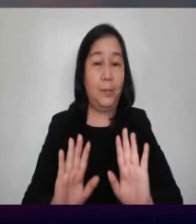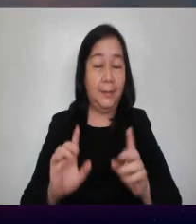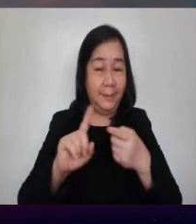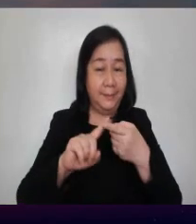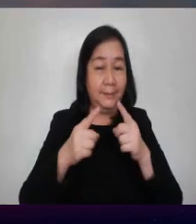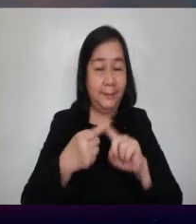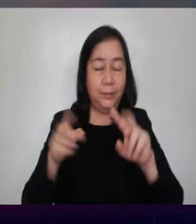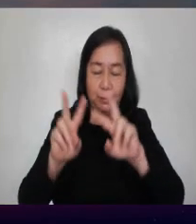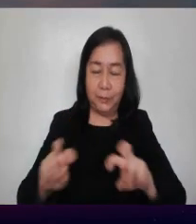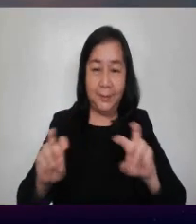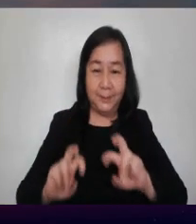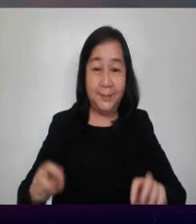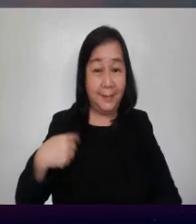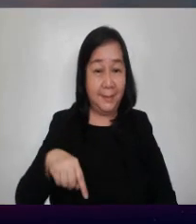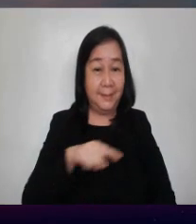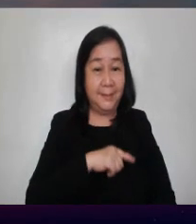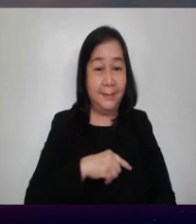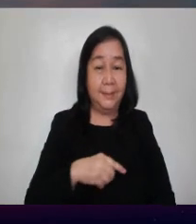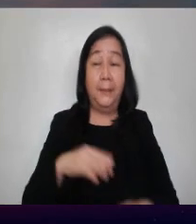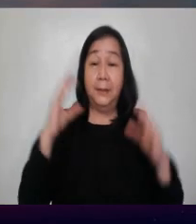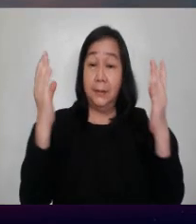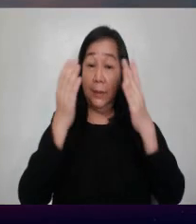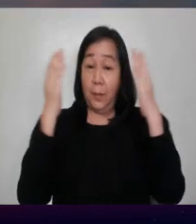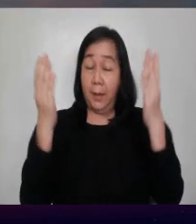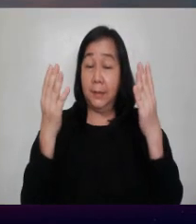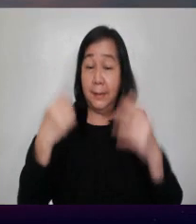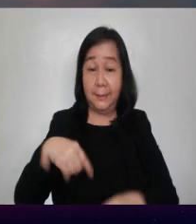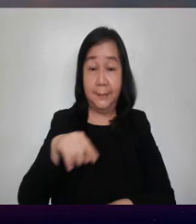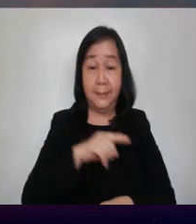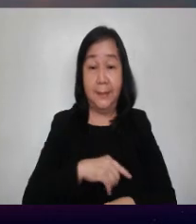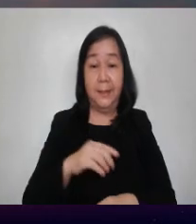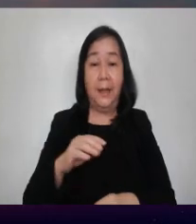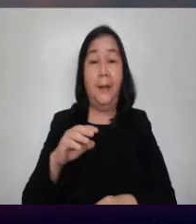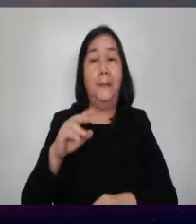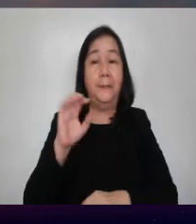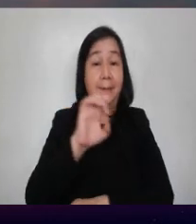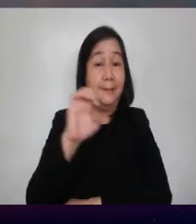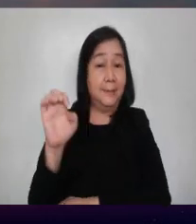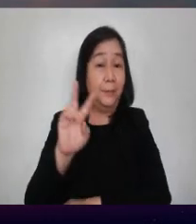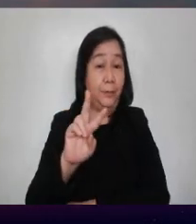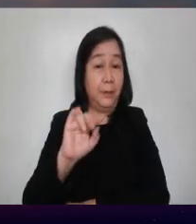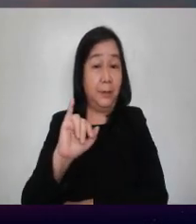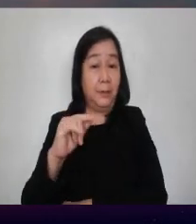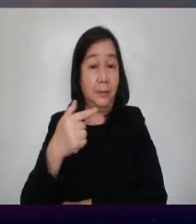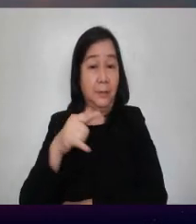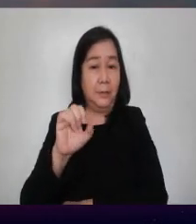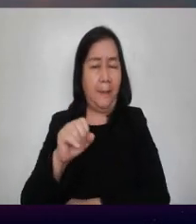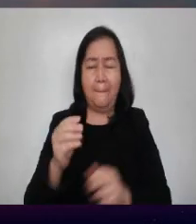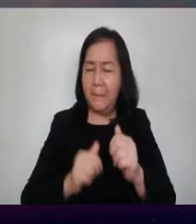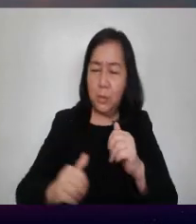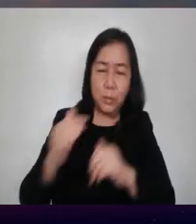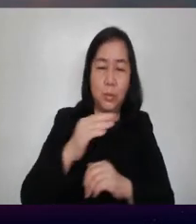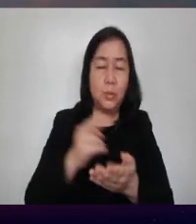Teka muna mga kapatid, magnilay muna tayo. Ipinagdiriwang natin ang Paskwal na Bihilya, ang pinakabanal